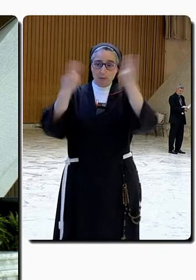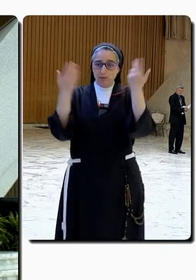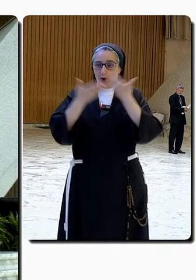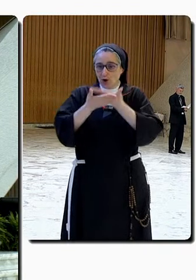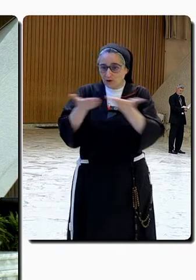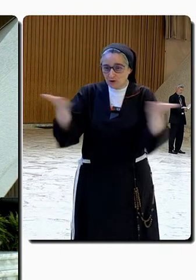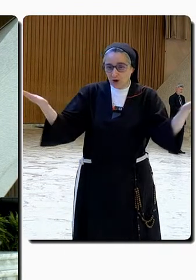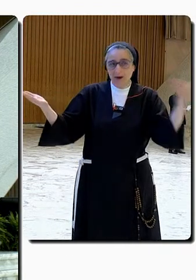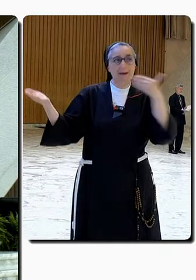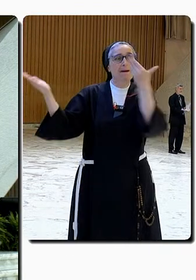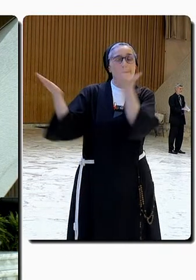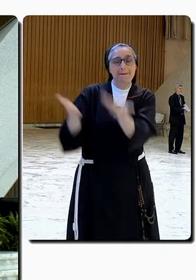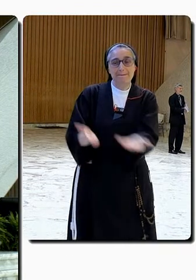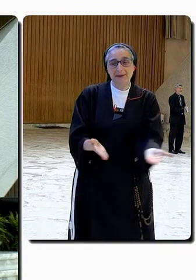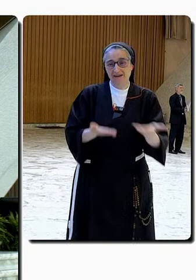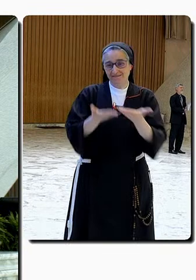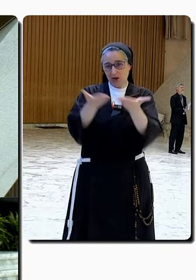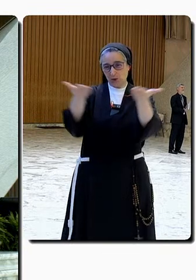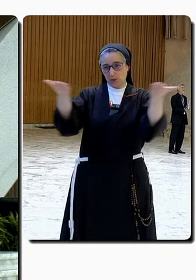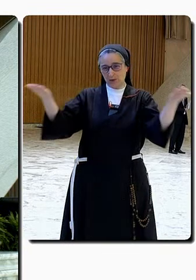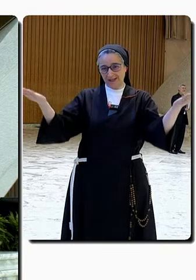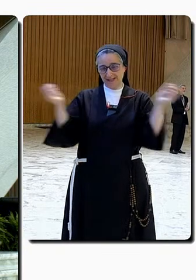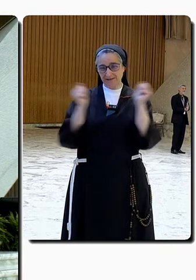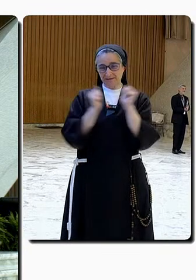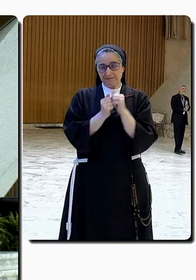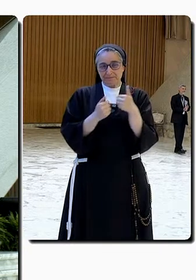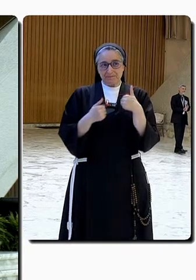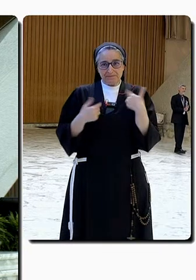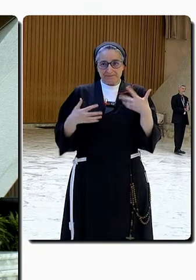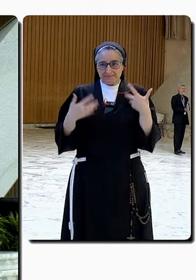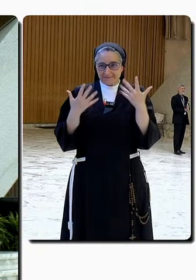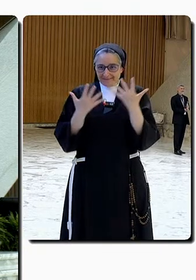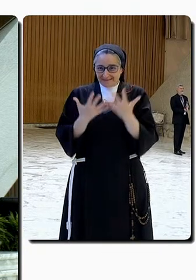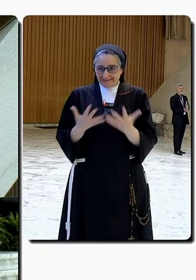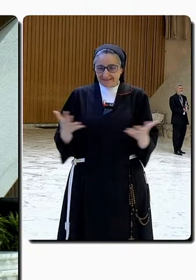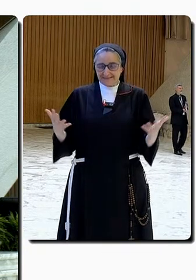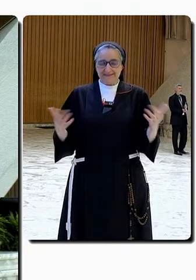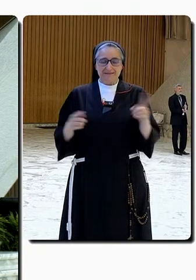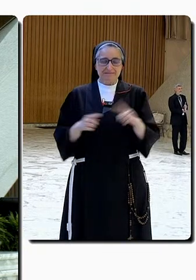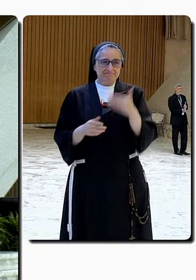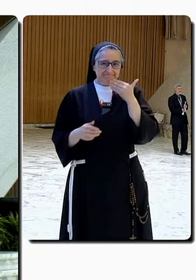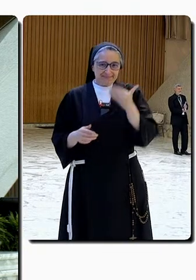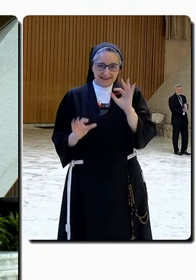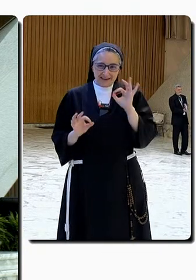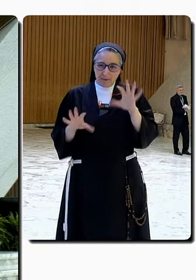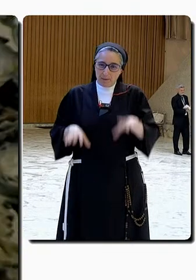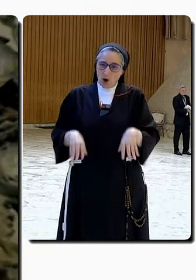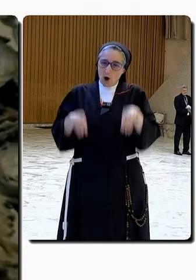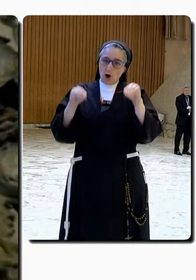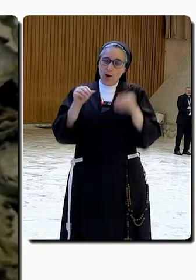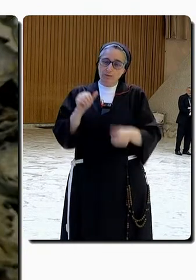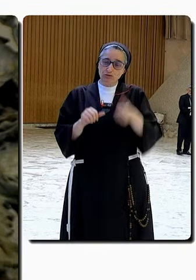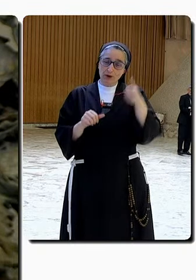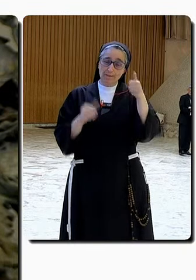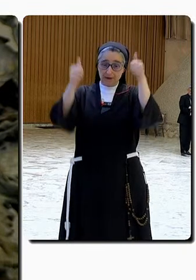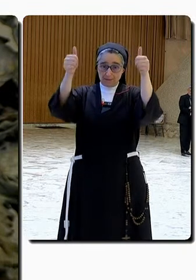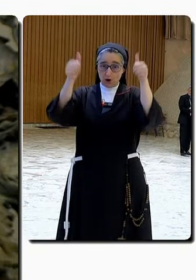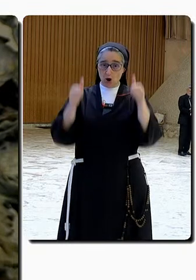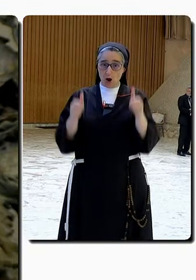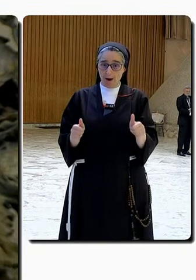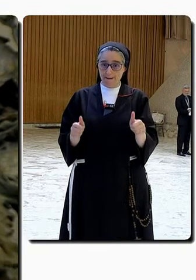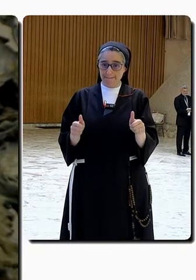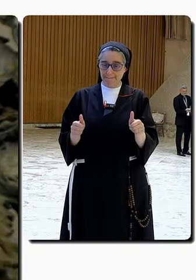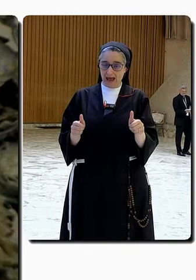tutti e benvenuti. È con grande gioia e gratitudine che diamo inizio a questo primo panel del